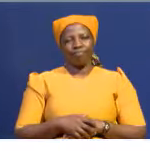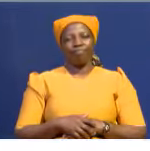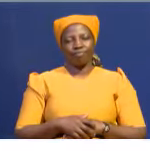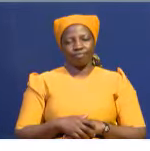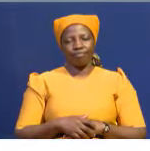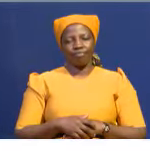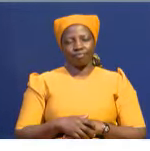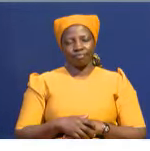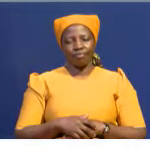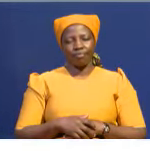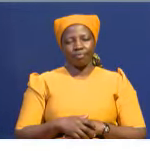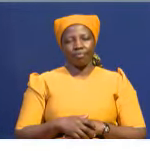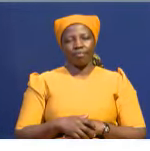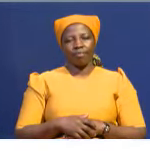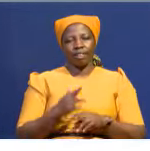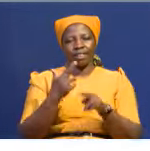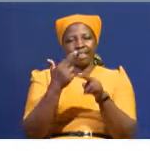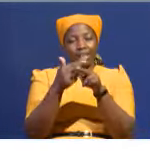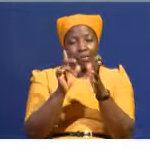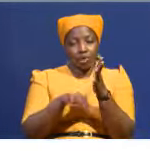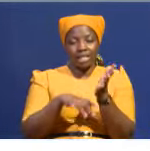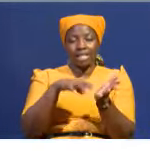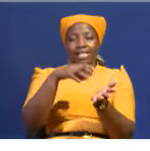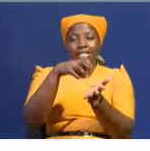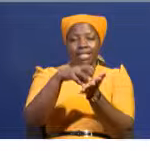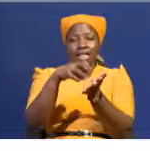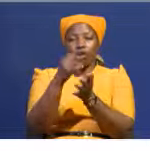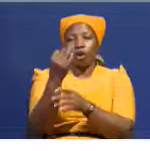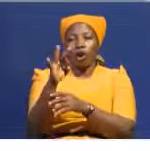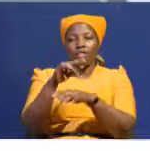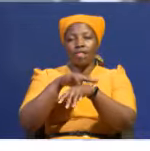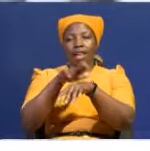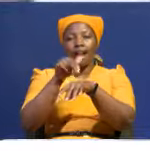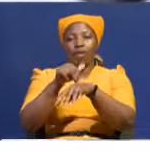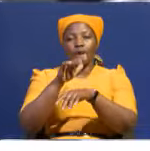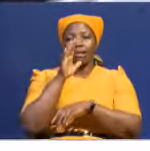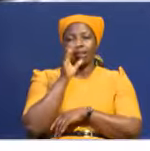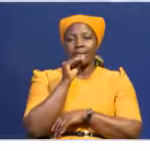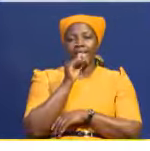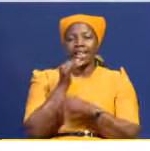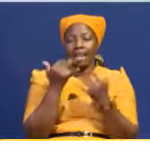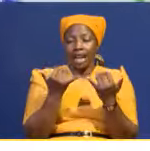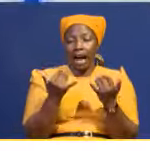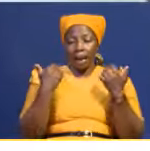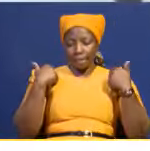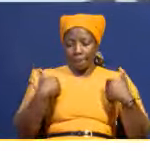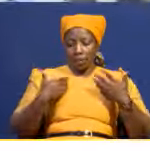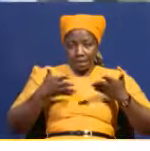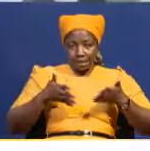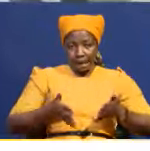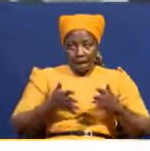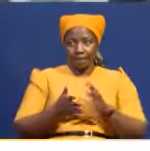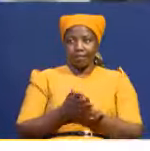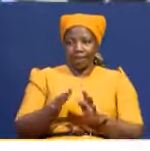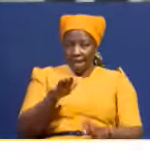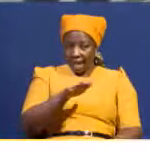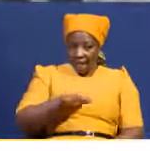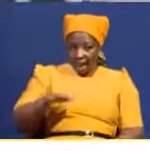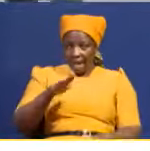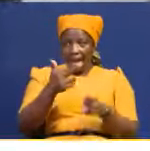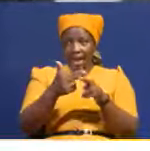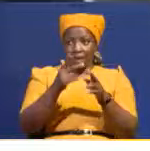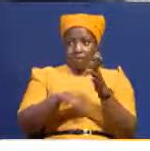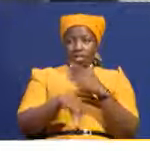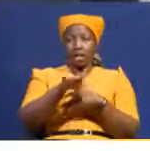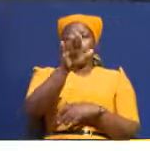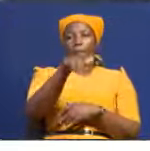inaitwa State of the Nation Address. Hapa nilipo lakini kwa sasa ni ile barabara inafahamika kama